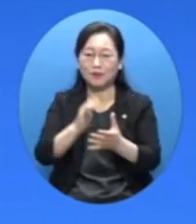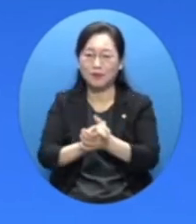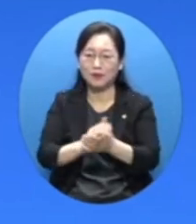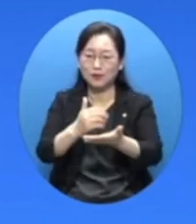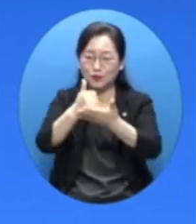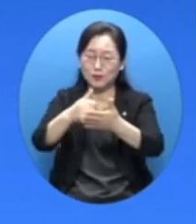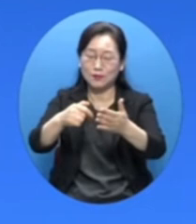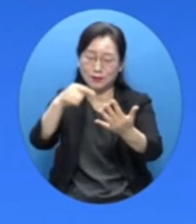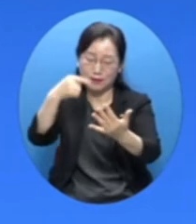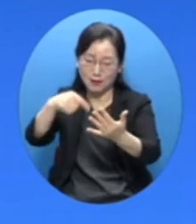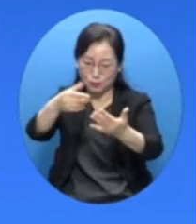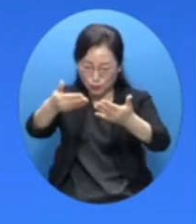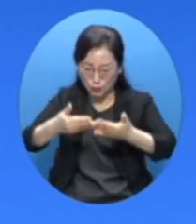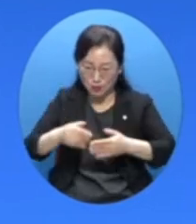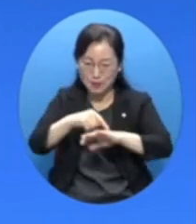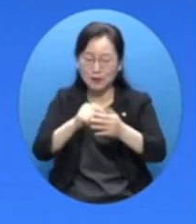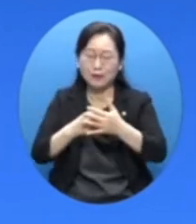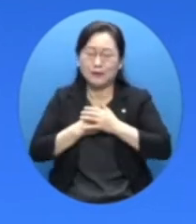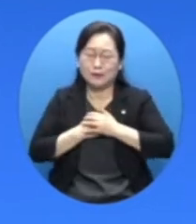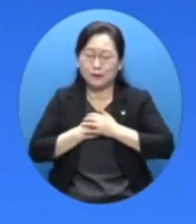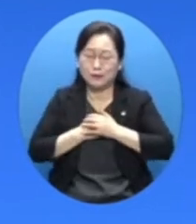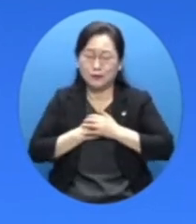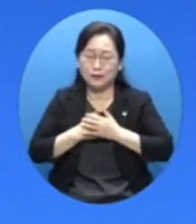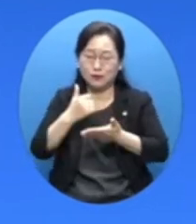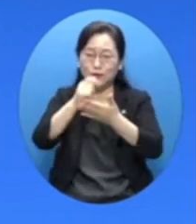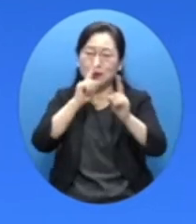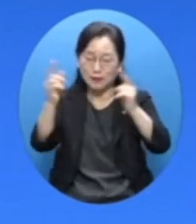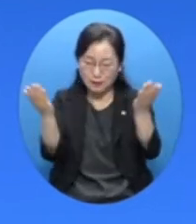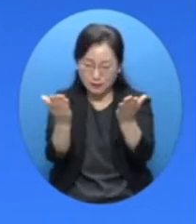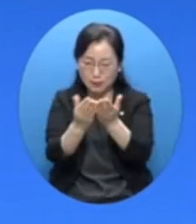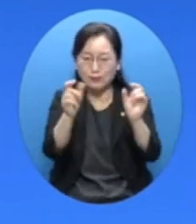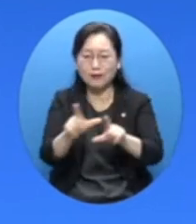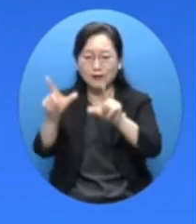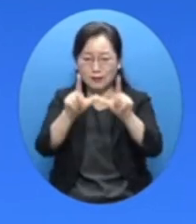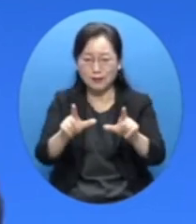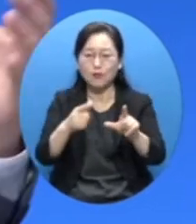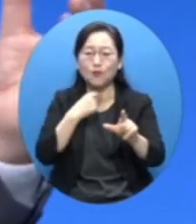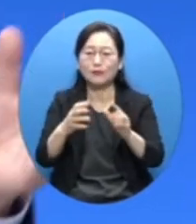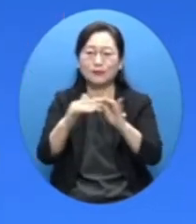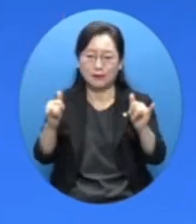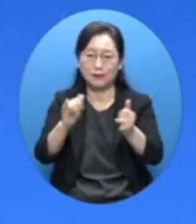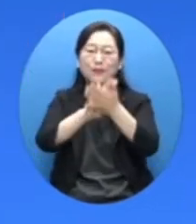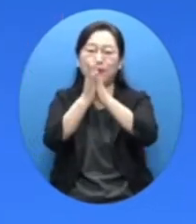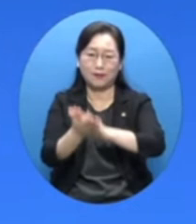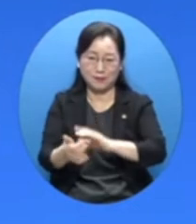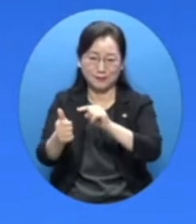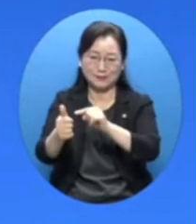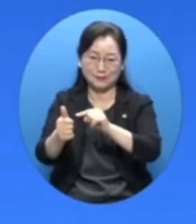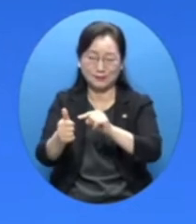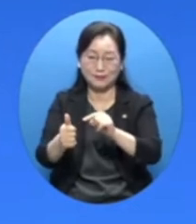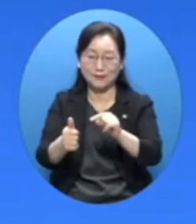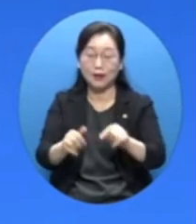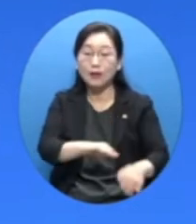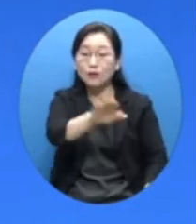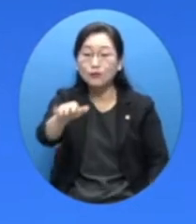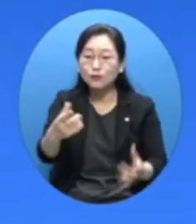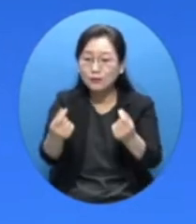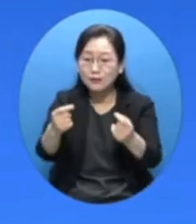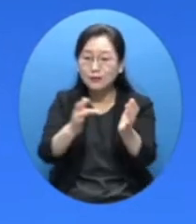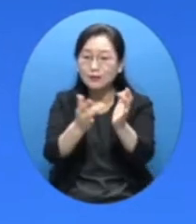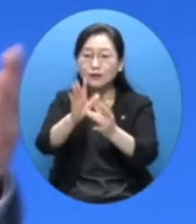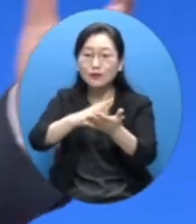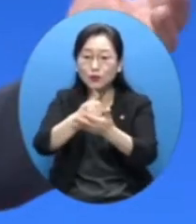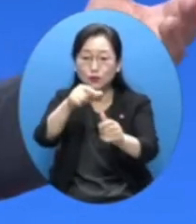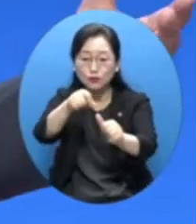가르침을 늘 마음에 새기고 그때로 살기를 원했던 귀한 일꾼이 되었습니다 예수 그리스도가 우리의 구세주가 되십니다